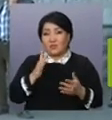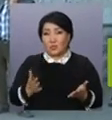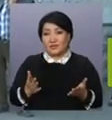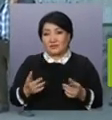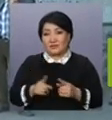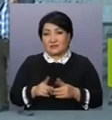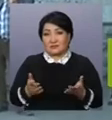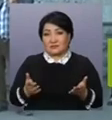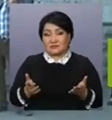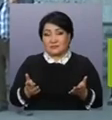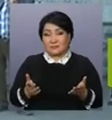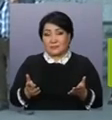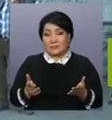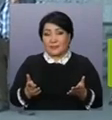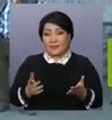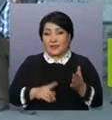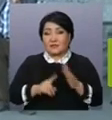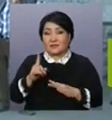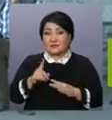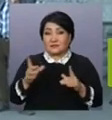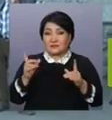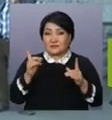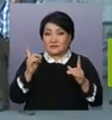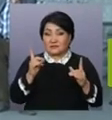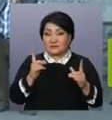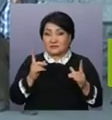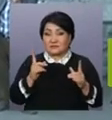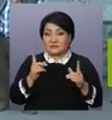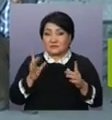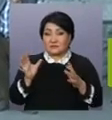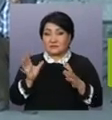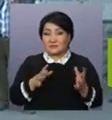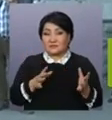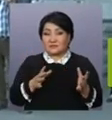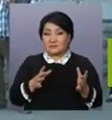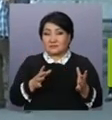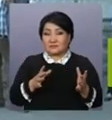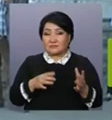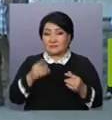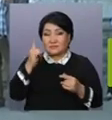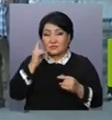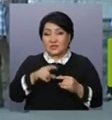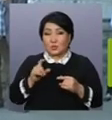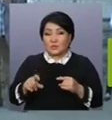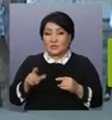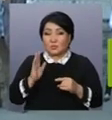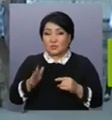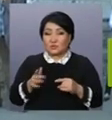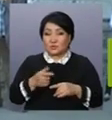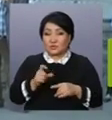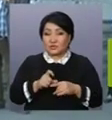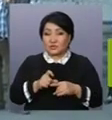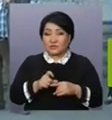как в городе очень много пробок, начиная с нового сезона, и я думаю, людям будет, наверное, очень удобно и